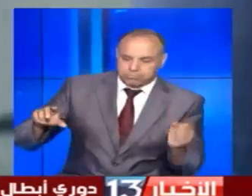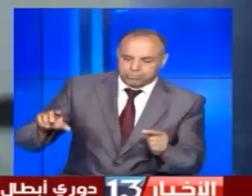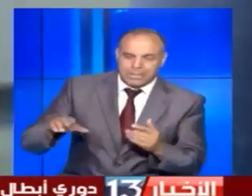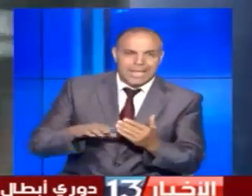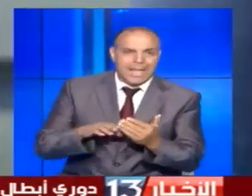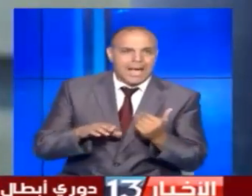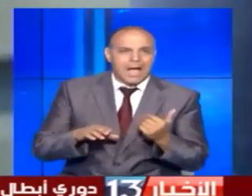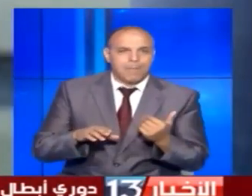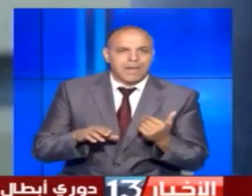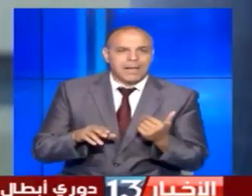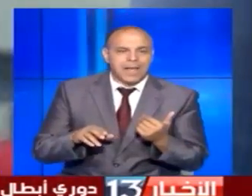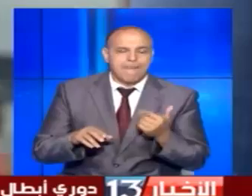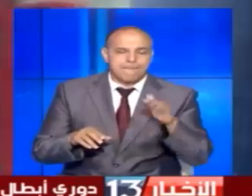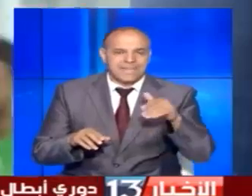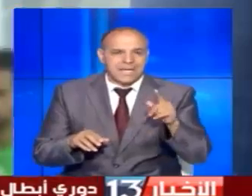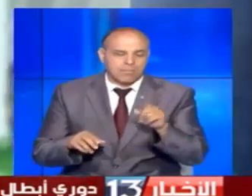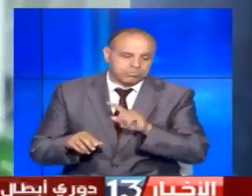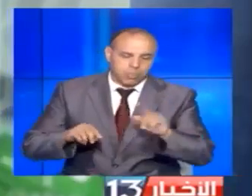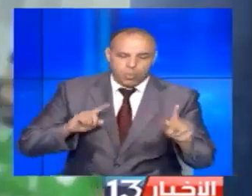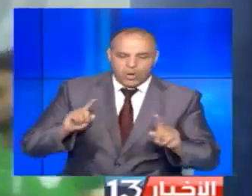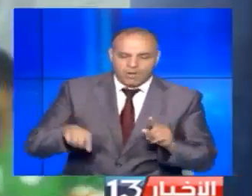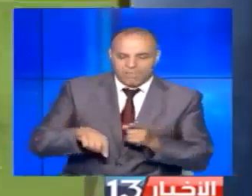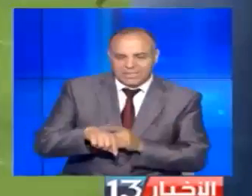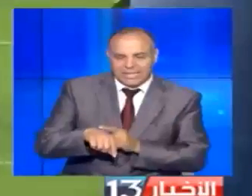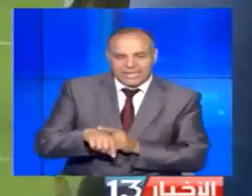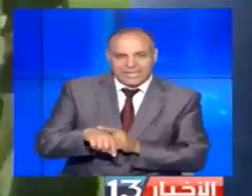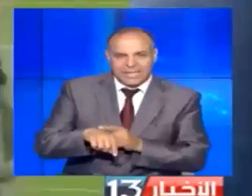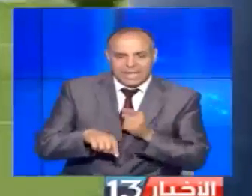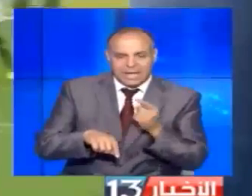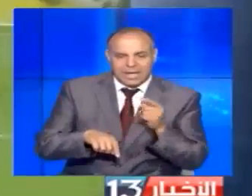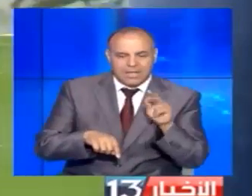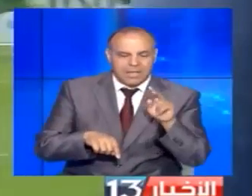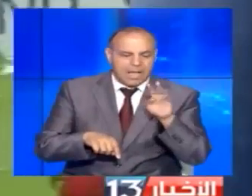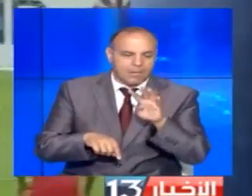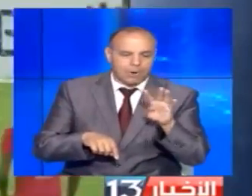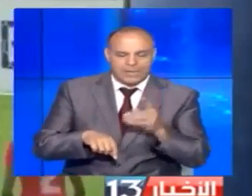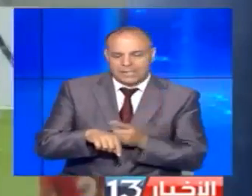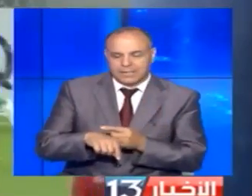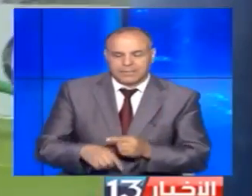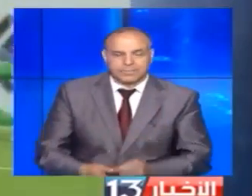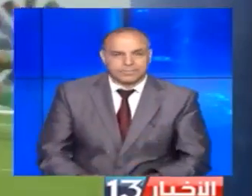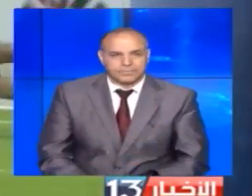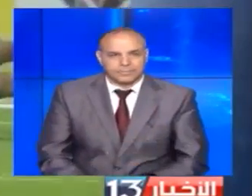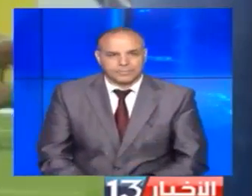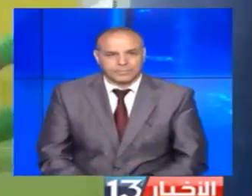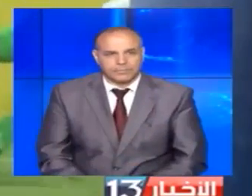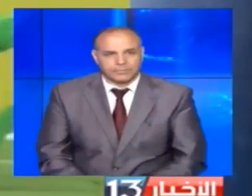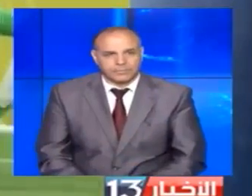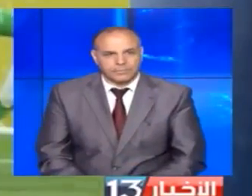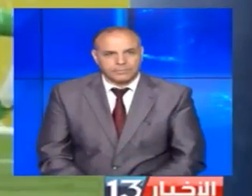أن يدرك المساكني التعادل في الدقيقة 44.